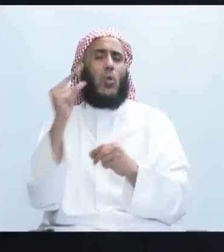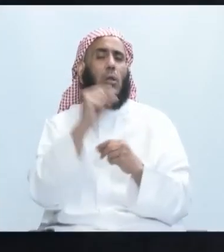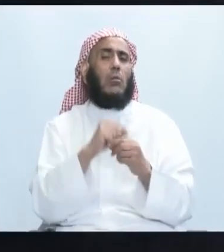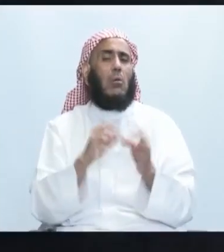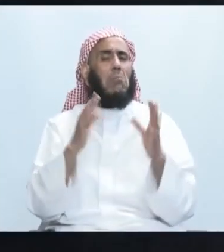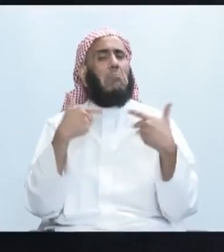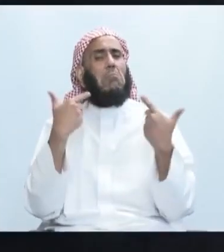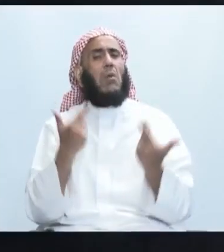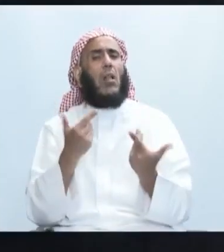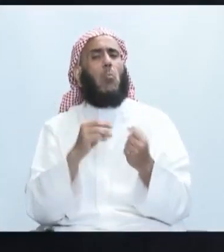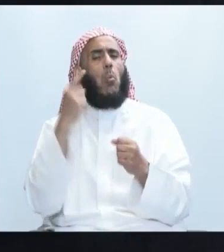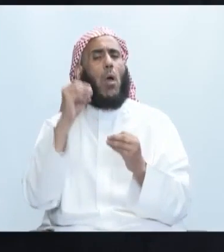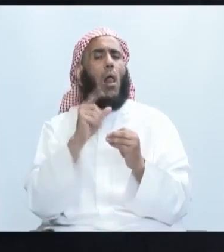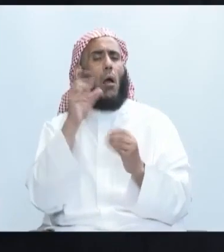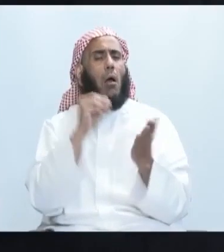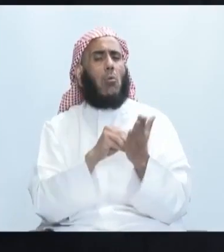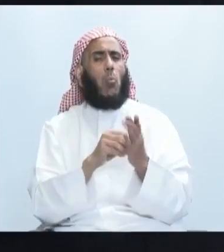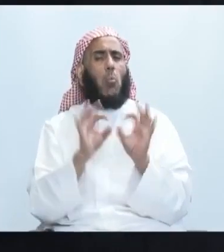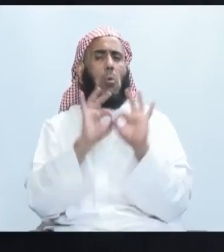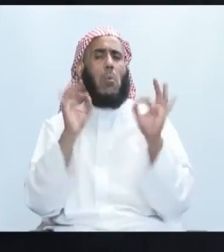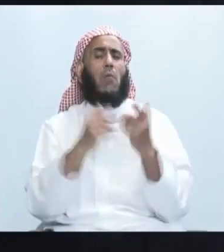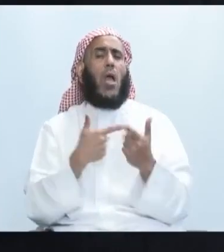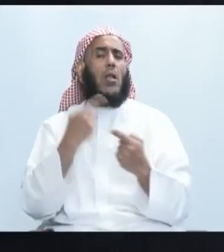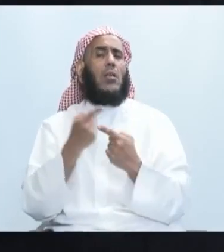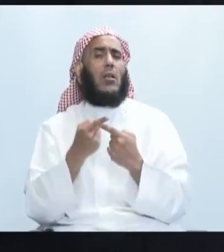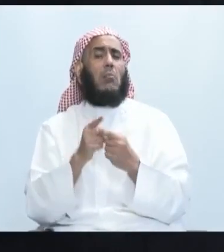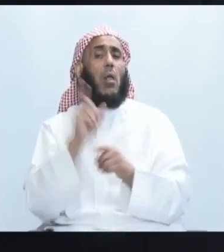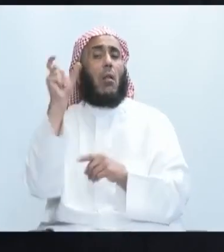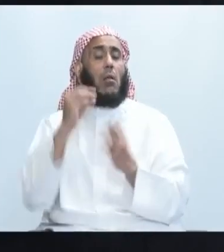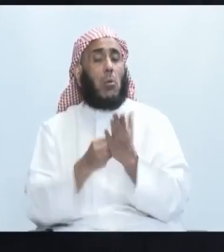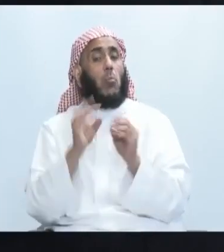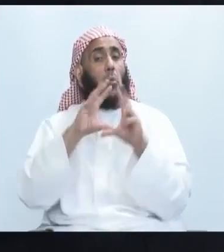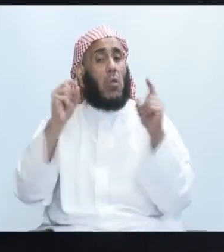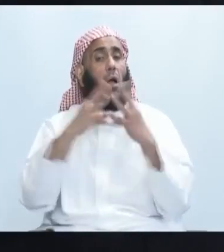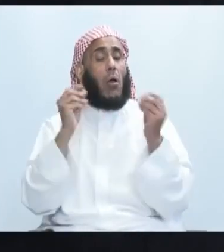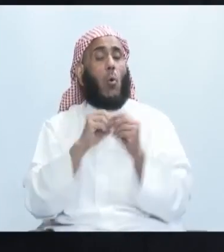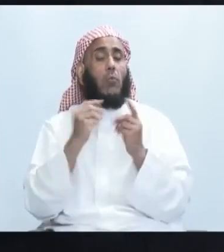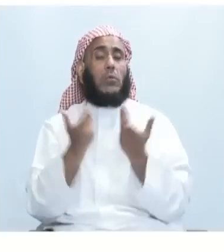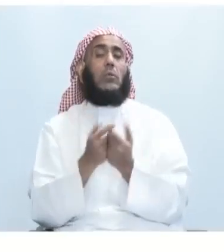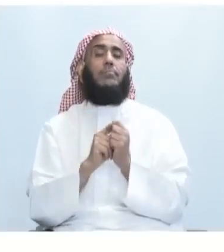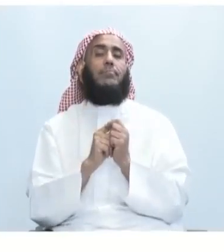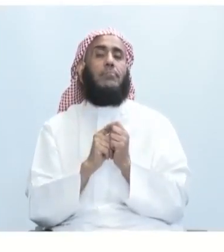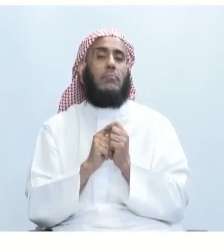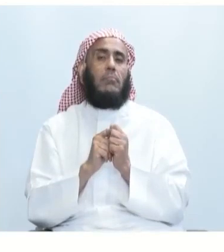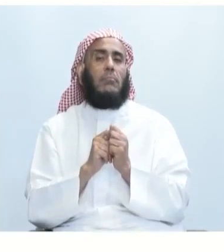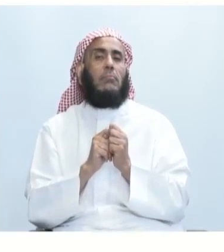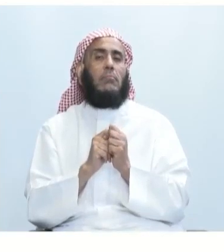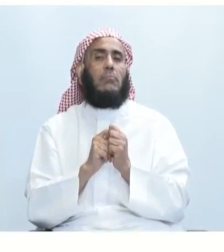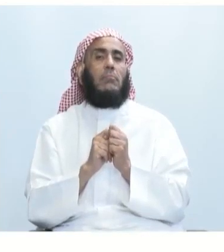قد لا يكون ملم بها القارئ الماما كبيرا فيحتاج من الكاتب ان يشرحها ويفسرها